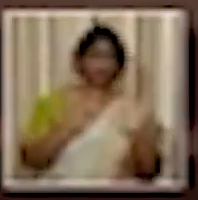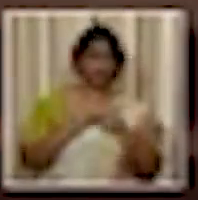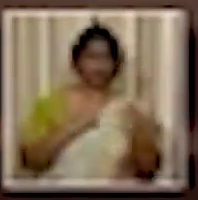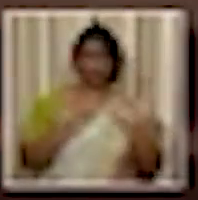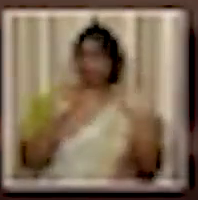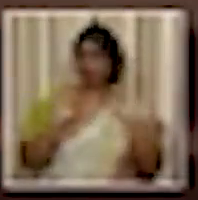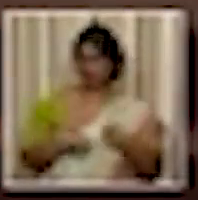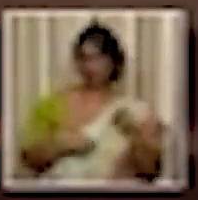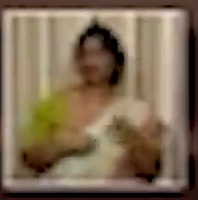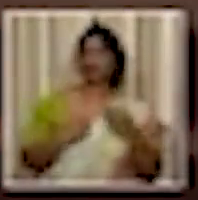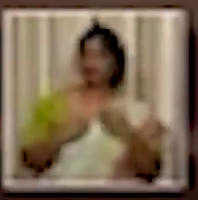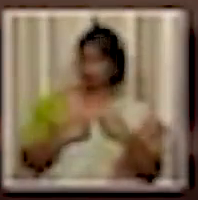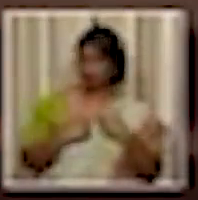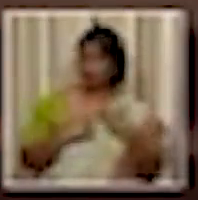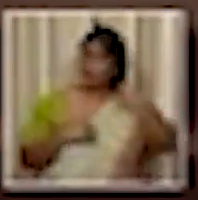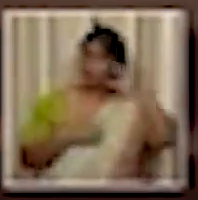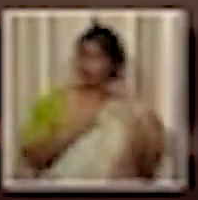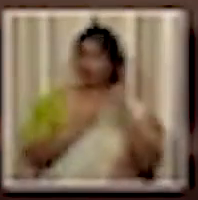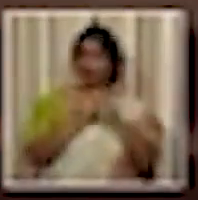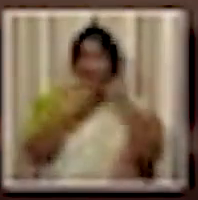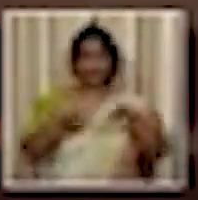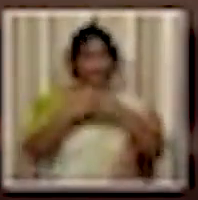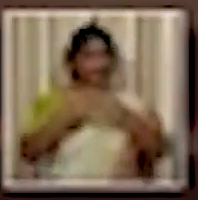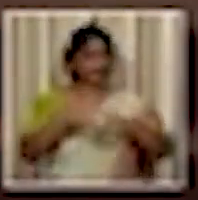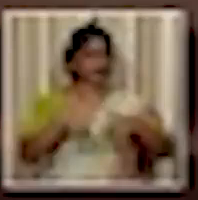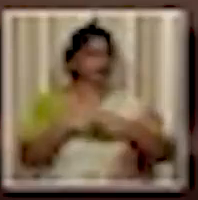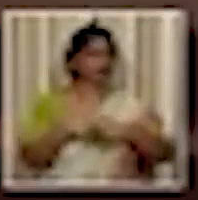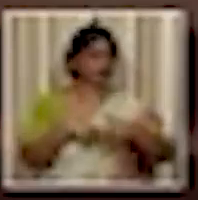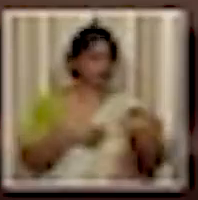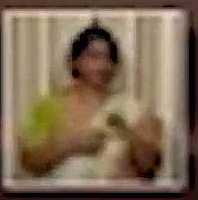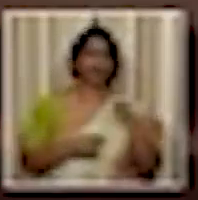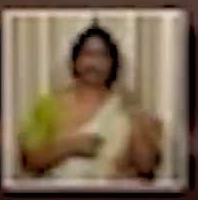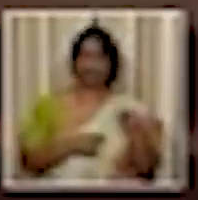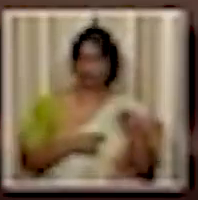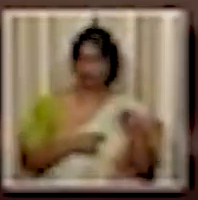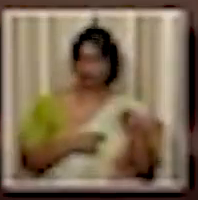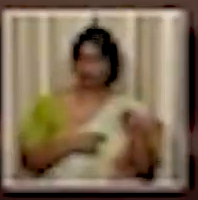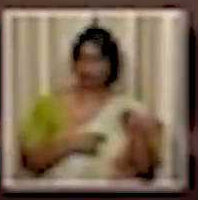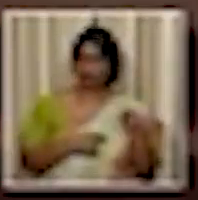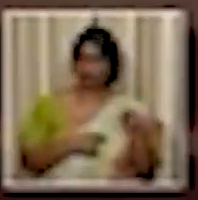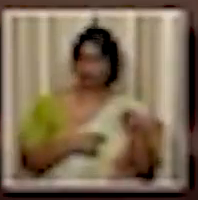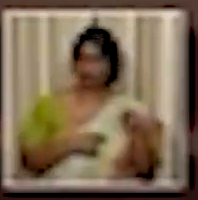කරන්නේ නැතුව මං කරේ පරණ ඒවා ඉවර කරගෙන ආවා ගරු කථානායකතුමනි. ඊට පස්සේ